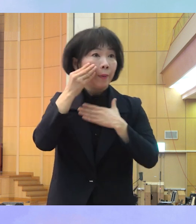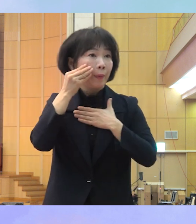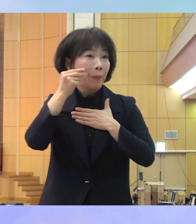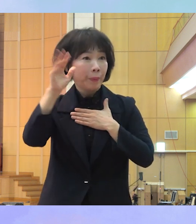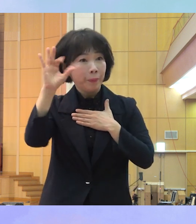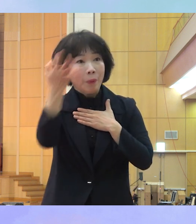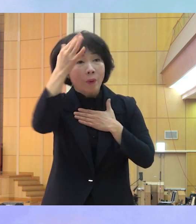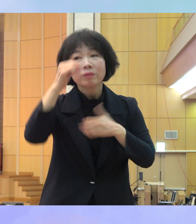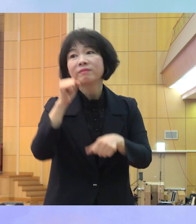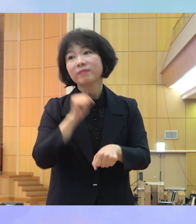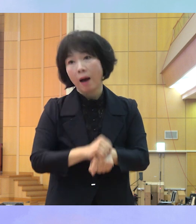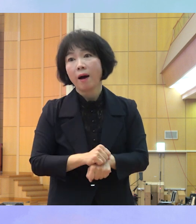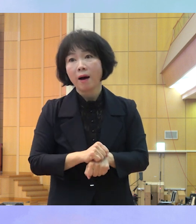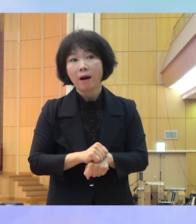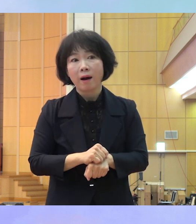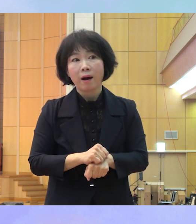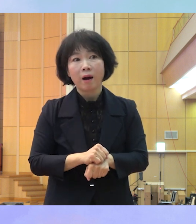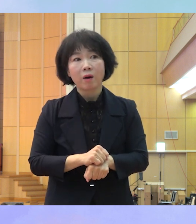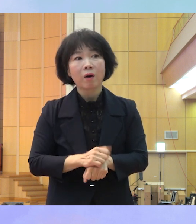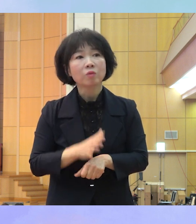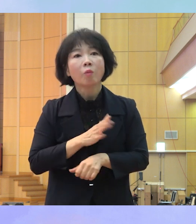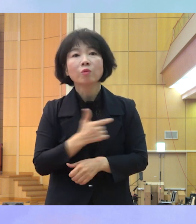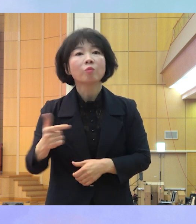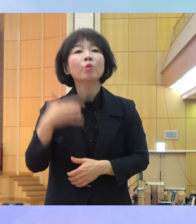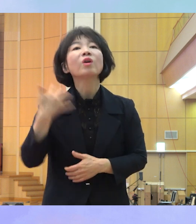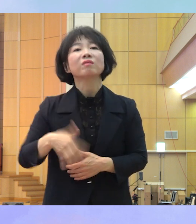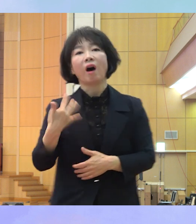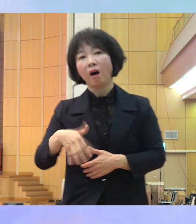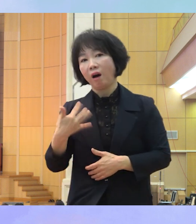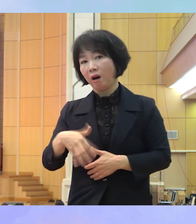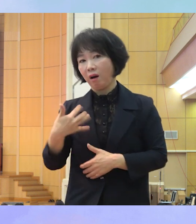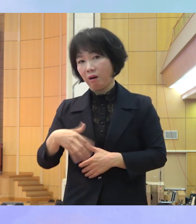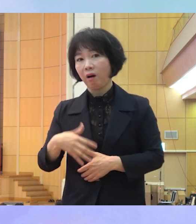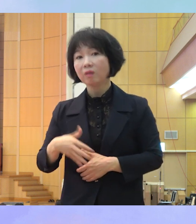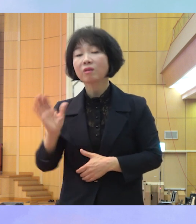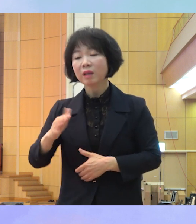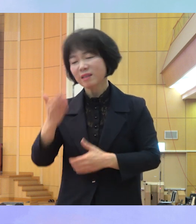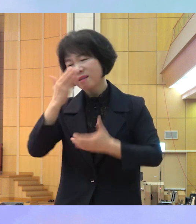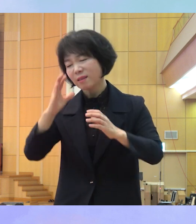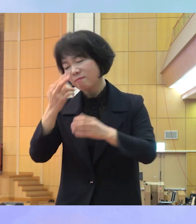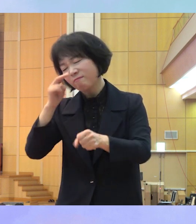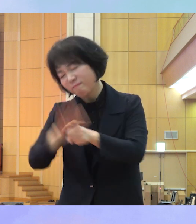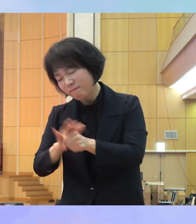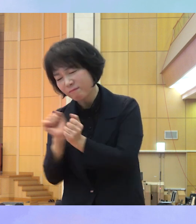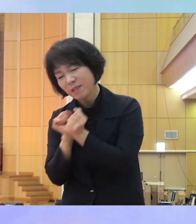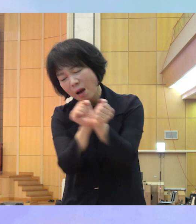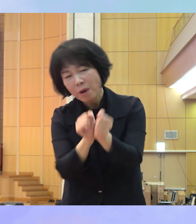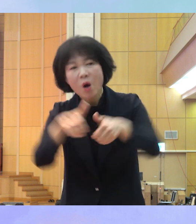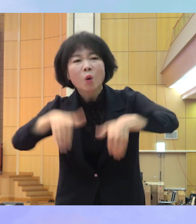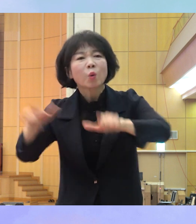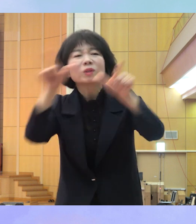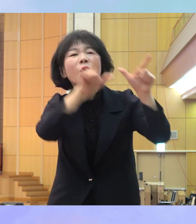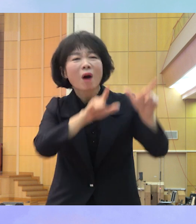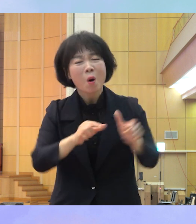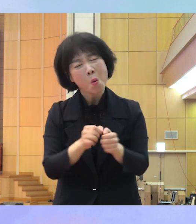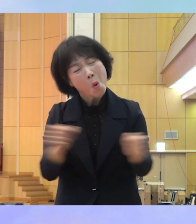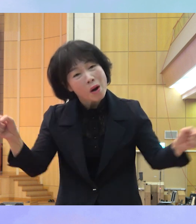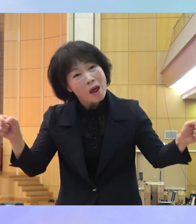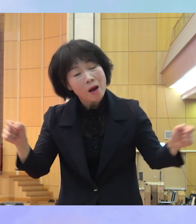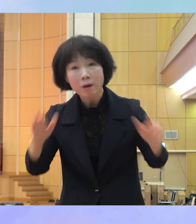나라입니다. 그런 나라에서 종로로 했는데 이제 우리는 해방시켜